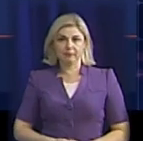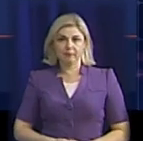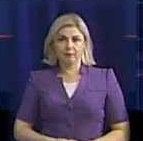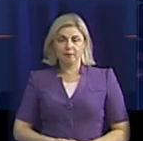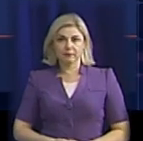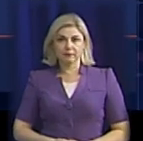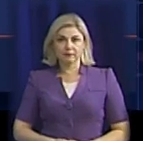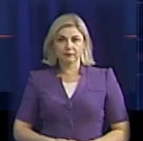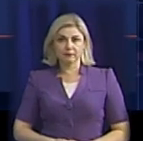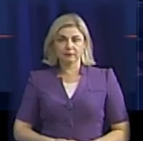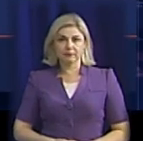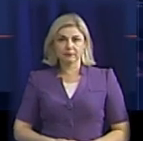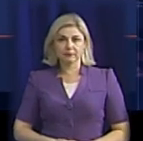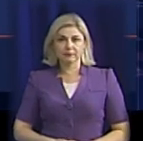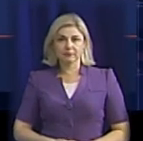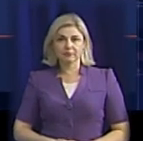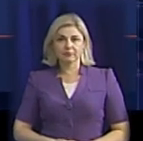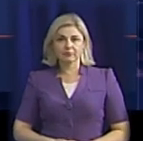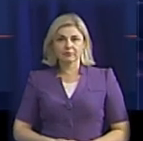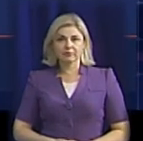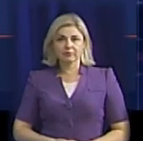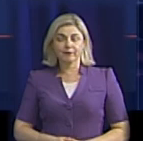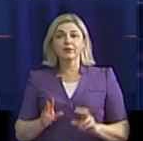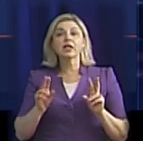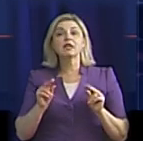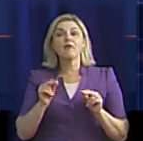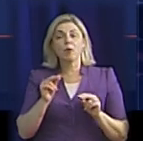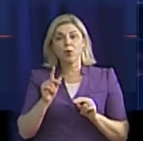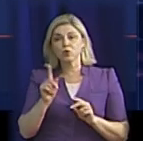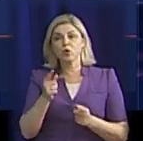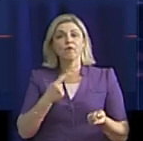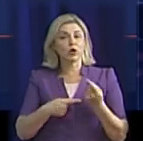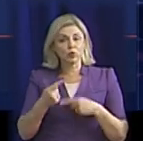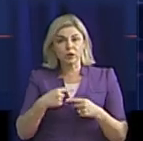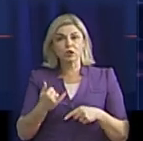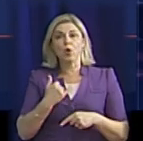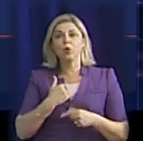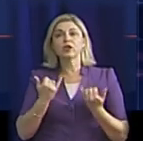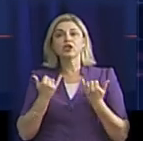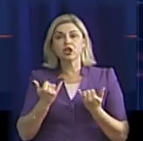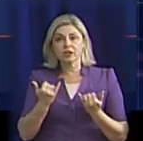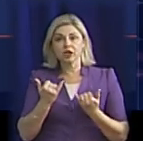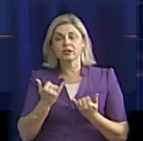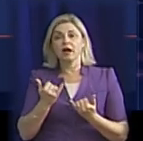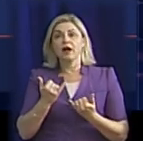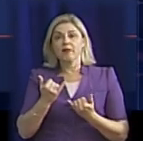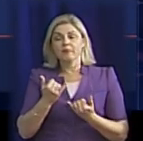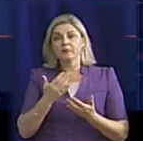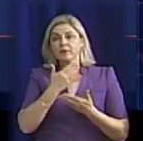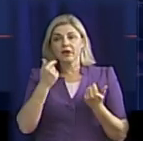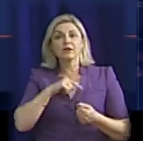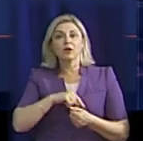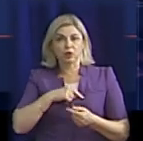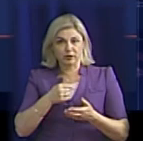Слава Богу, що повернулись, як у нас там ні. Слава Богу, що повернулися. У нас зараз не номер один воювати.